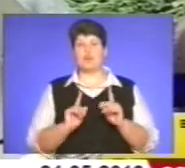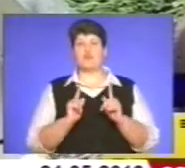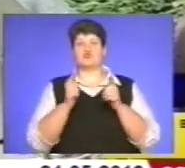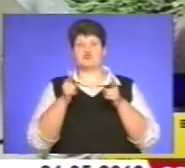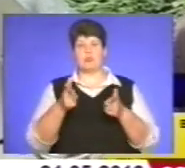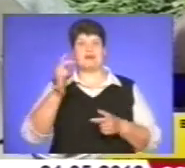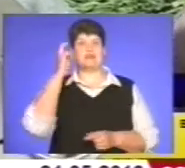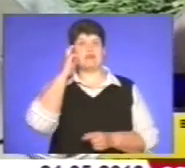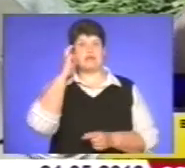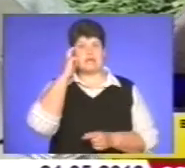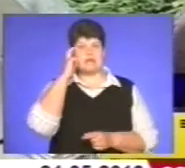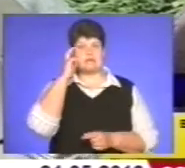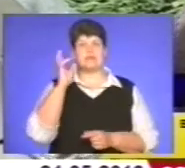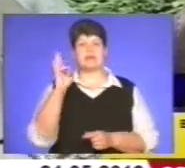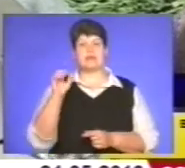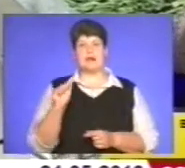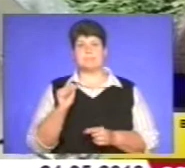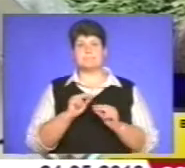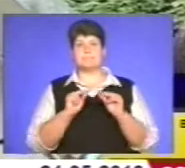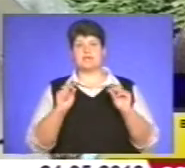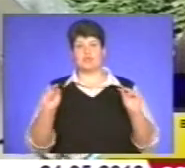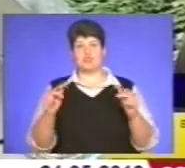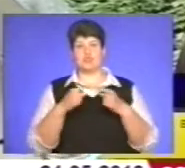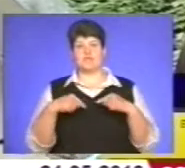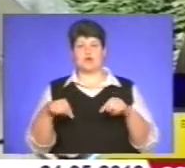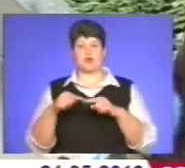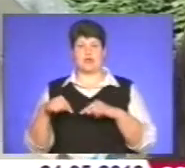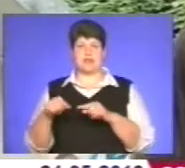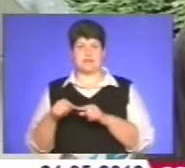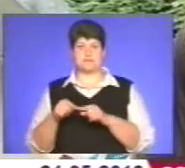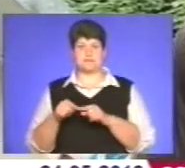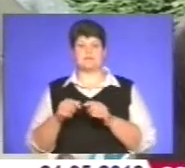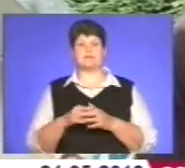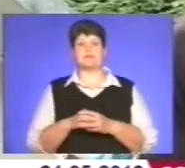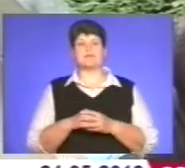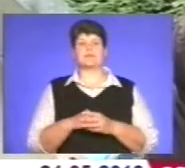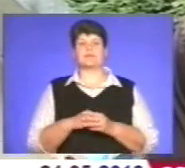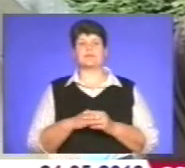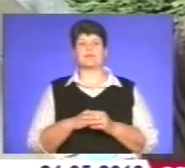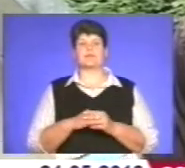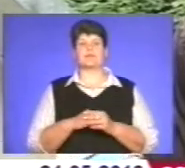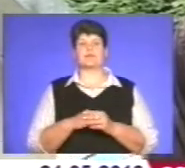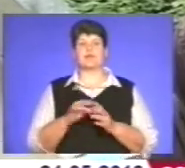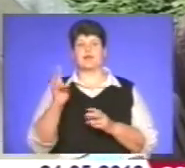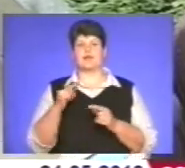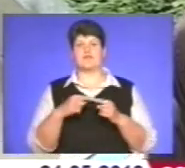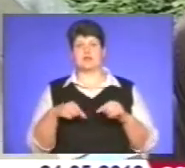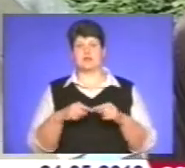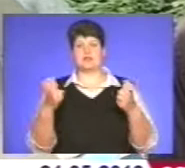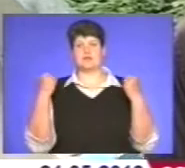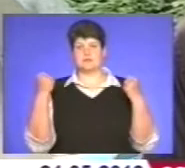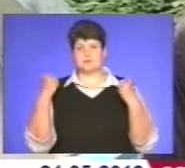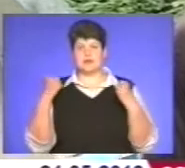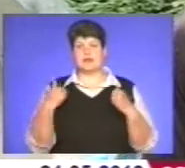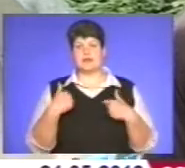в Київ на педагогічний факультет, на факультет фізична підготовка,